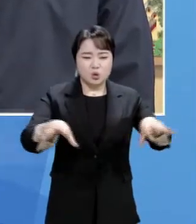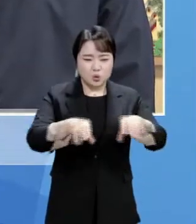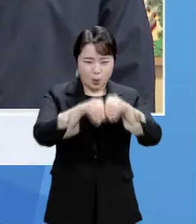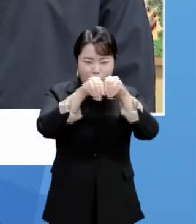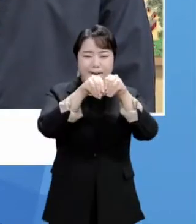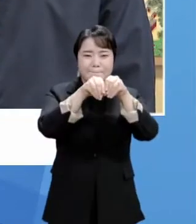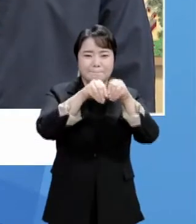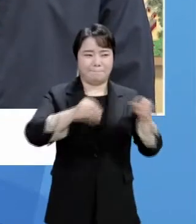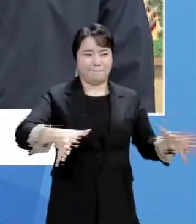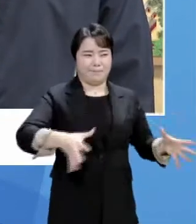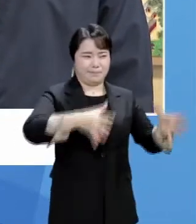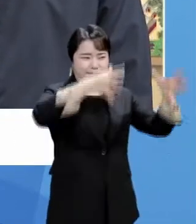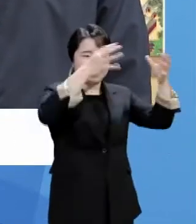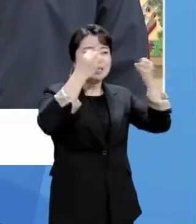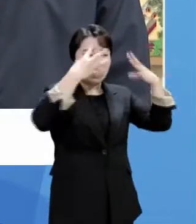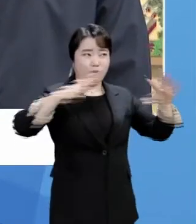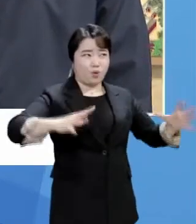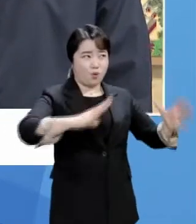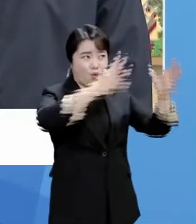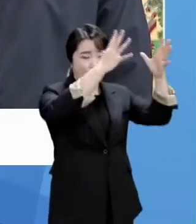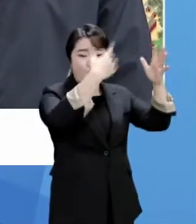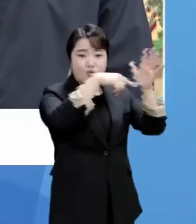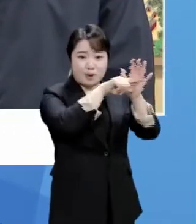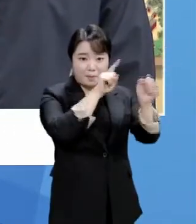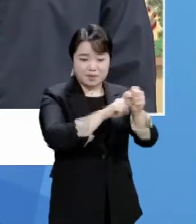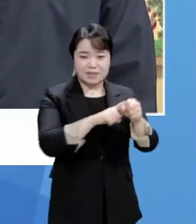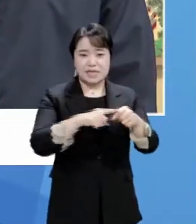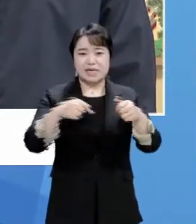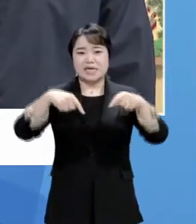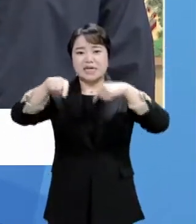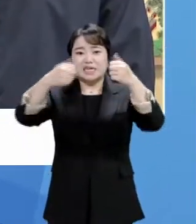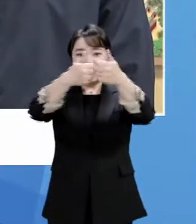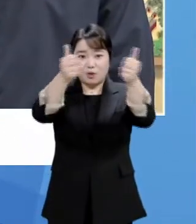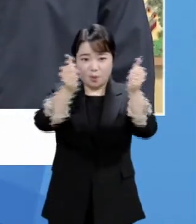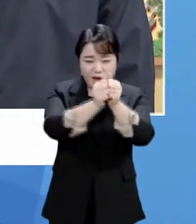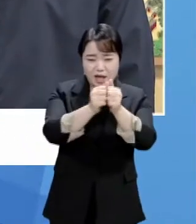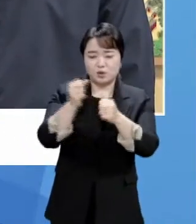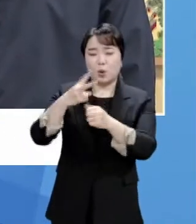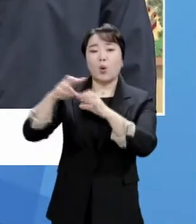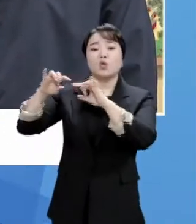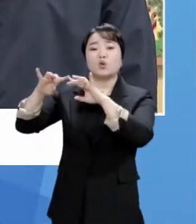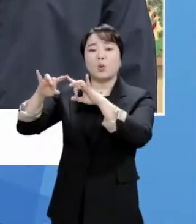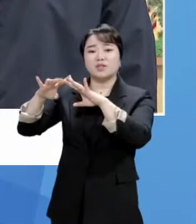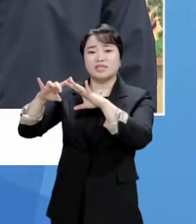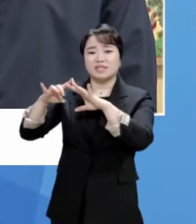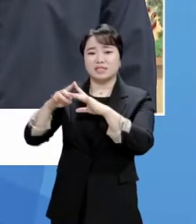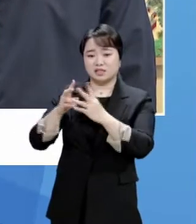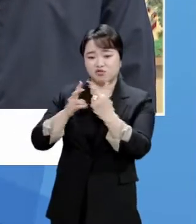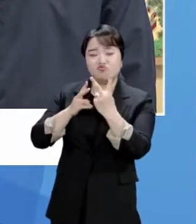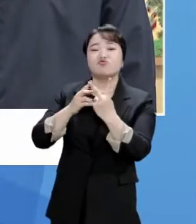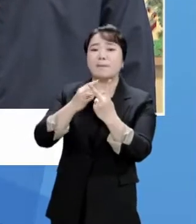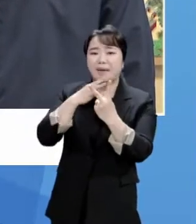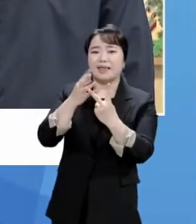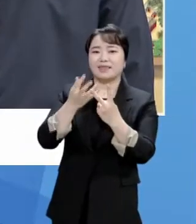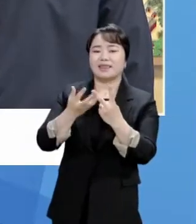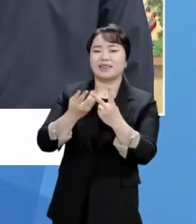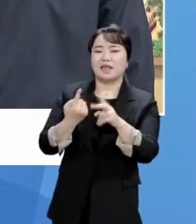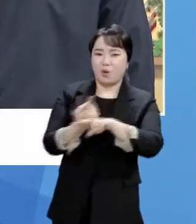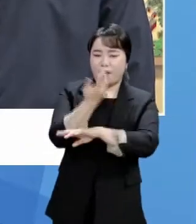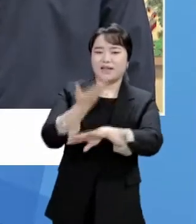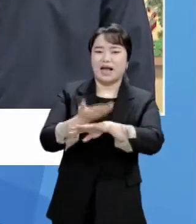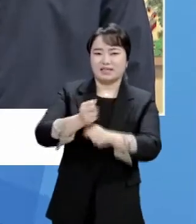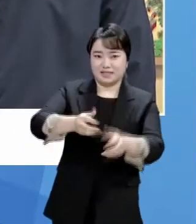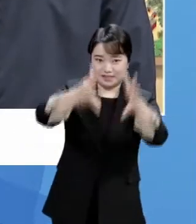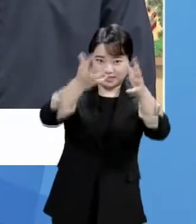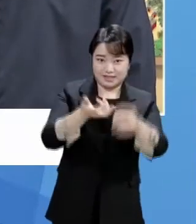통합청사를 짓기 전에는 지금 의회하고 통신 분야는 지금 다른 건물로 갔습니다. 그리고 여기는